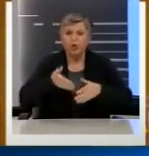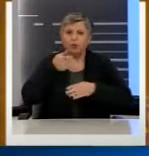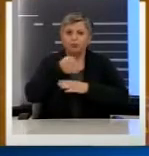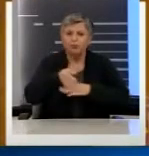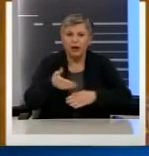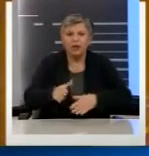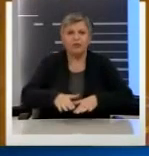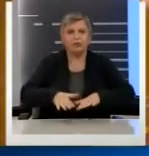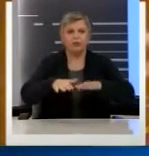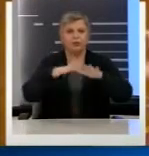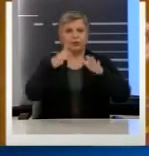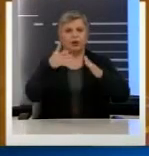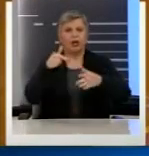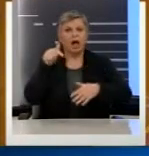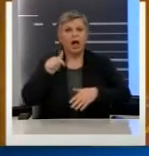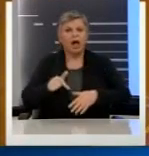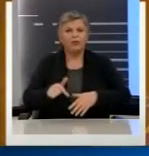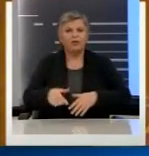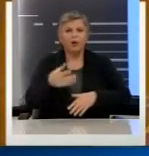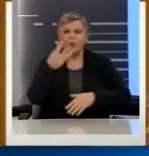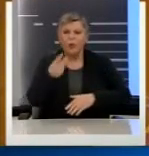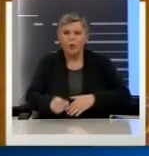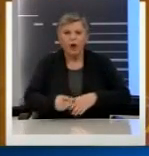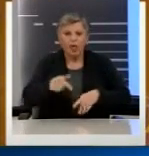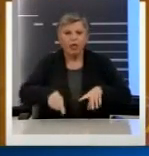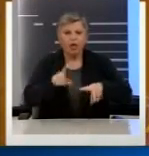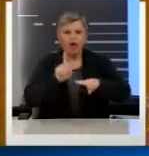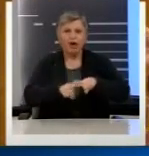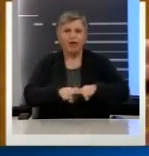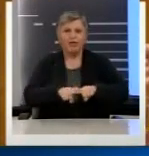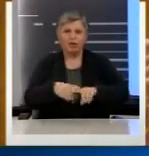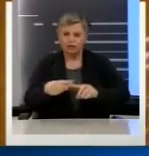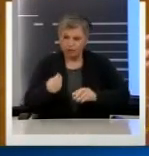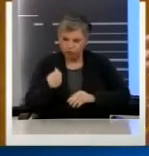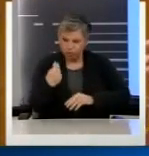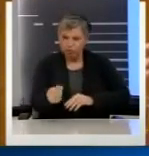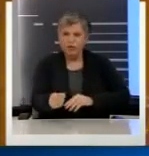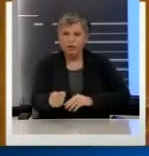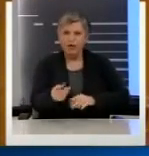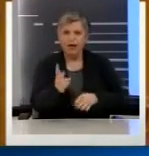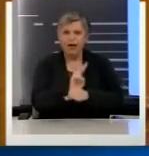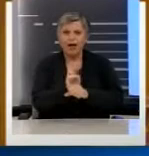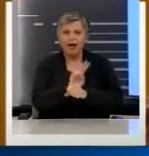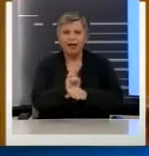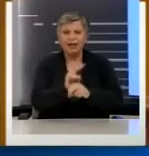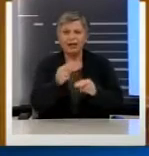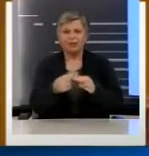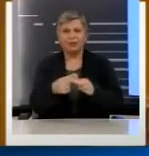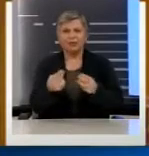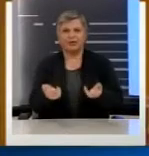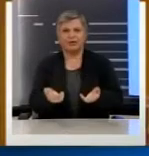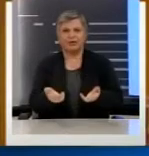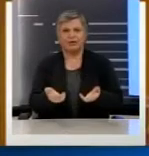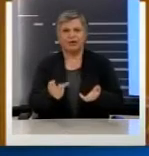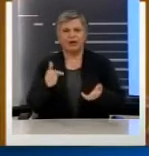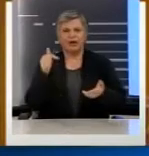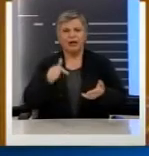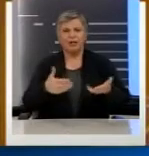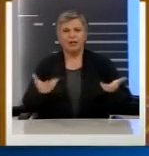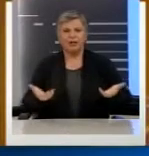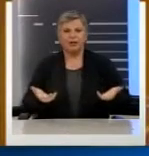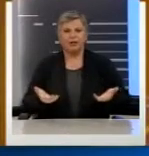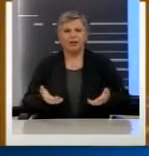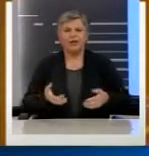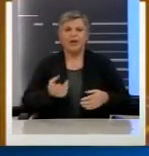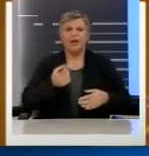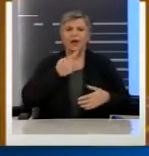άλλη πατρίδα και παίρνουν την ελληνική ηθαγένεια? Αυτονόητα. Διότι άκουσα προηγούμενα περί πάλης του